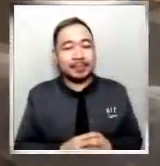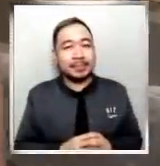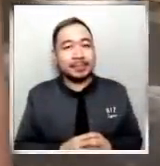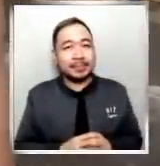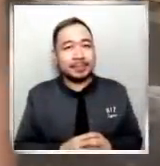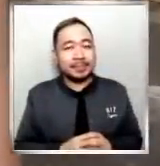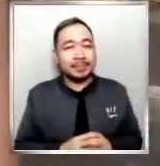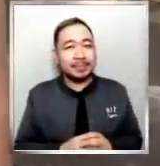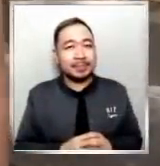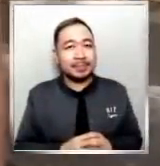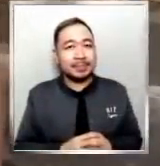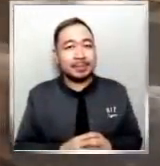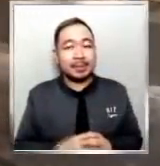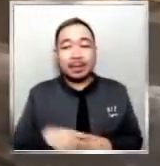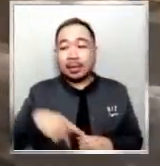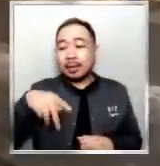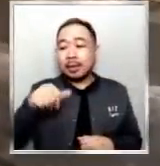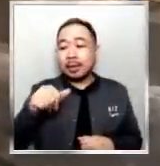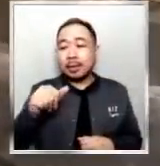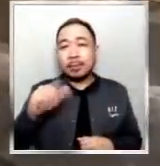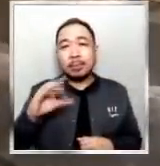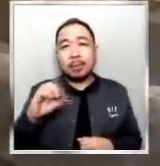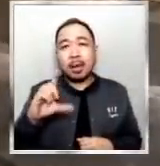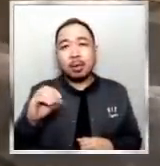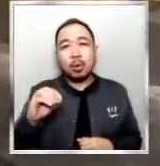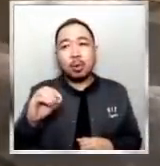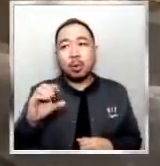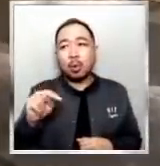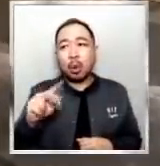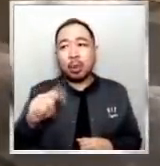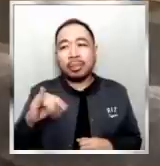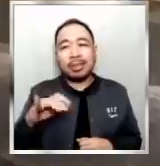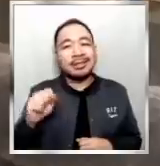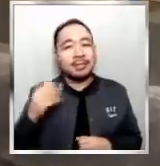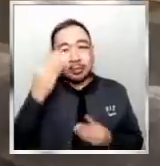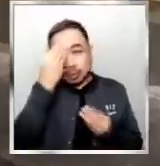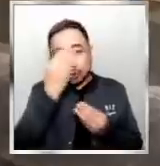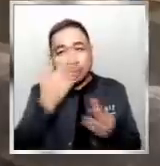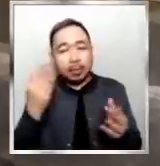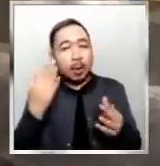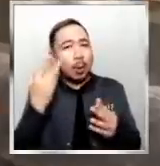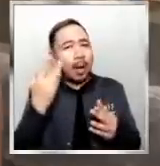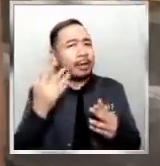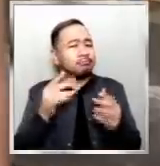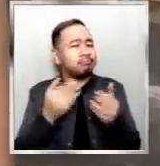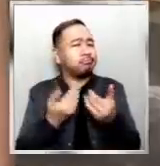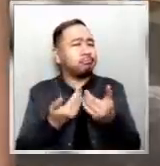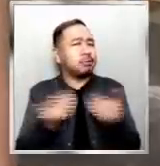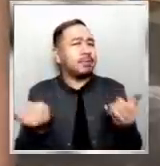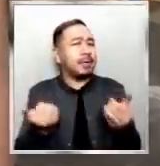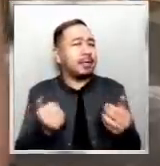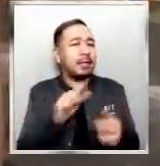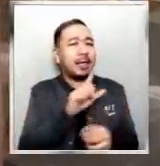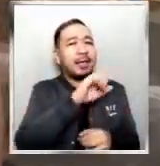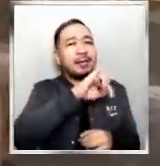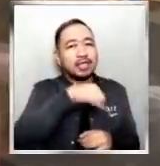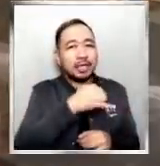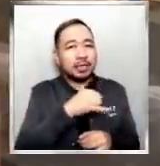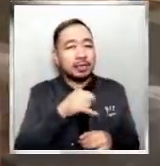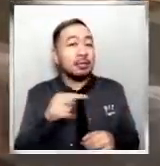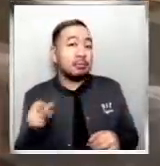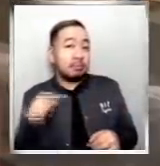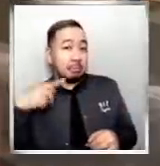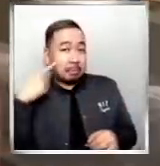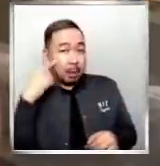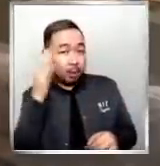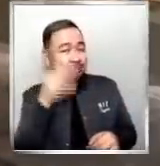Binasag na ni Paolo Contis ang kanyang katahimikan kaugnay sa hiwalayan nila ni LJ Reyes. Nag-sorry din siya sa aktres at sa iba pang taong nadadamay